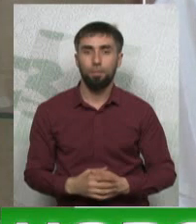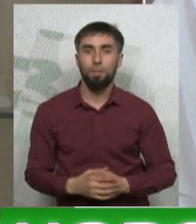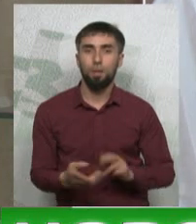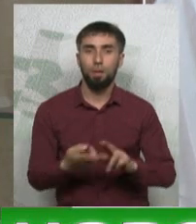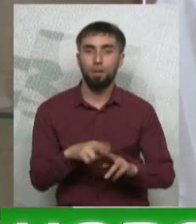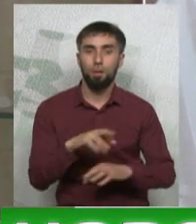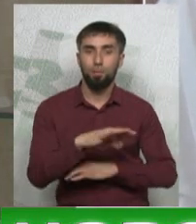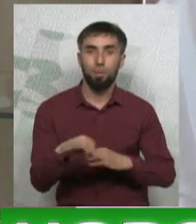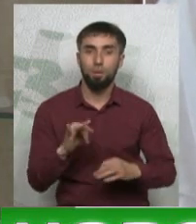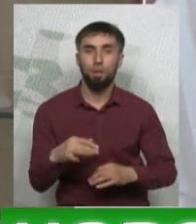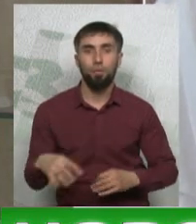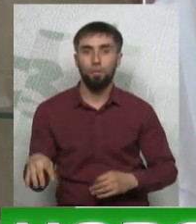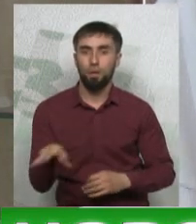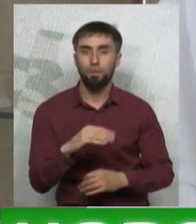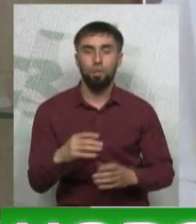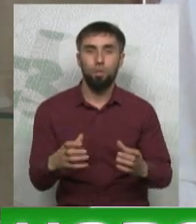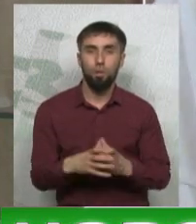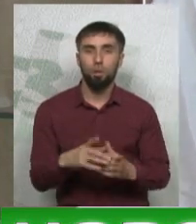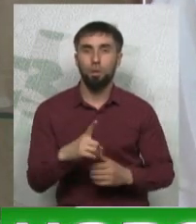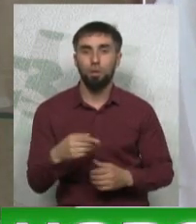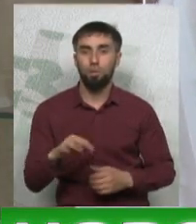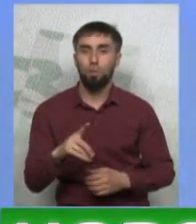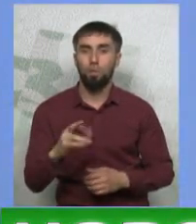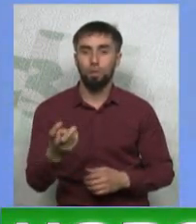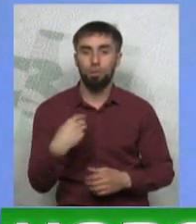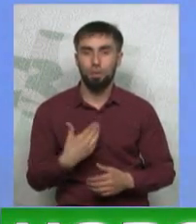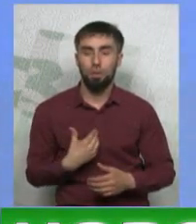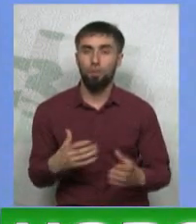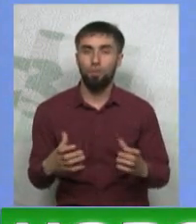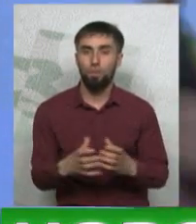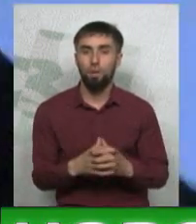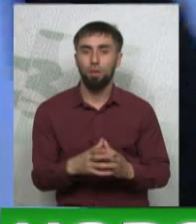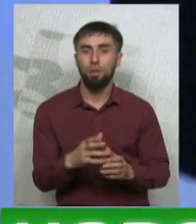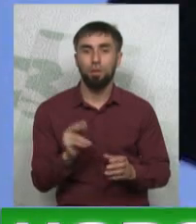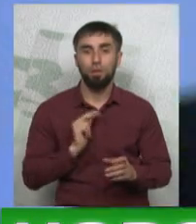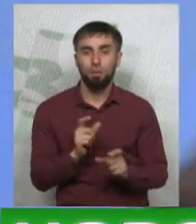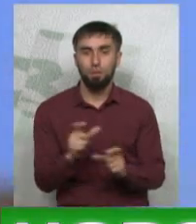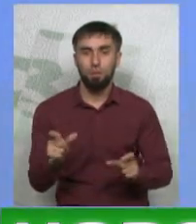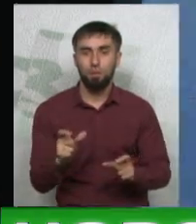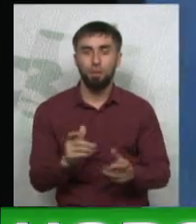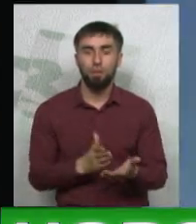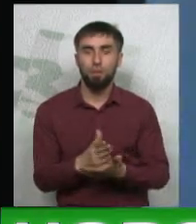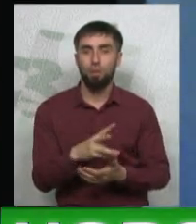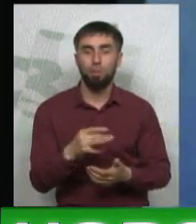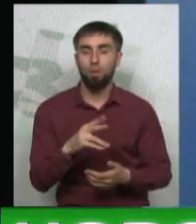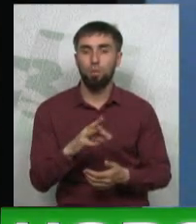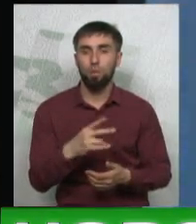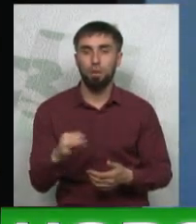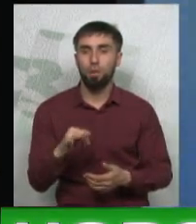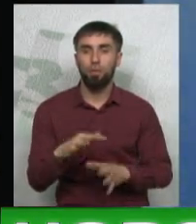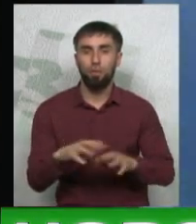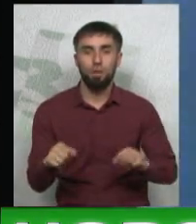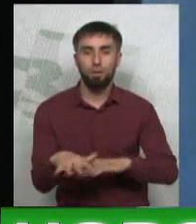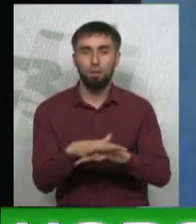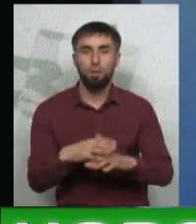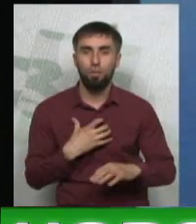поблагодарить этот проект и всю команду за то, что они приехали к нам. Формирование кадрового резерва в области медиакоммуникации, власти и